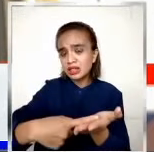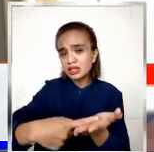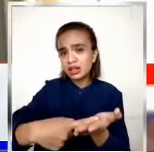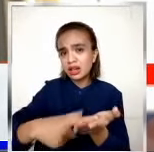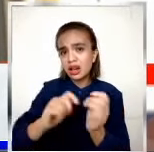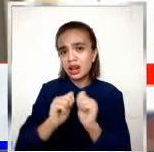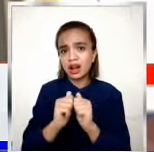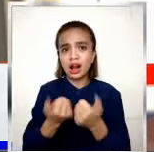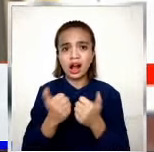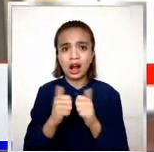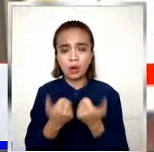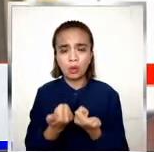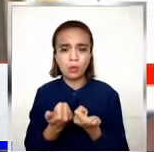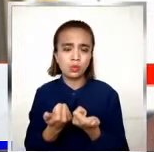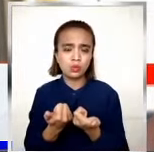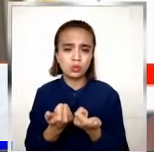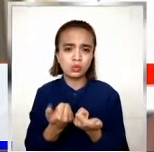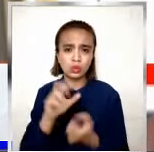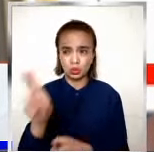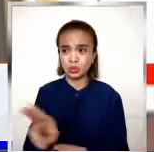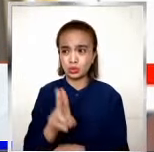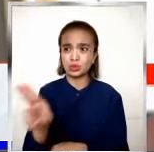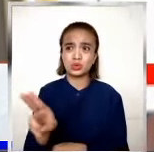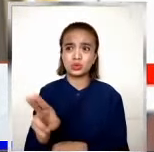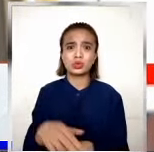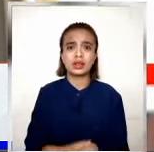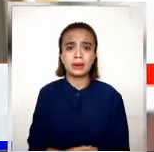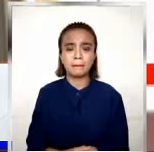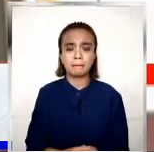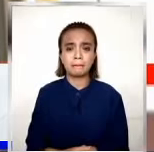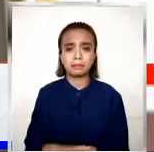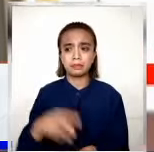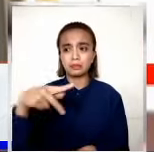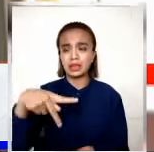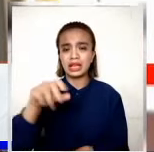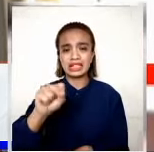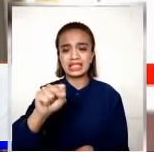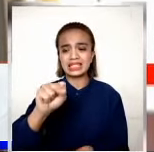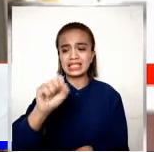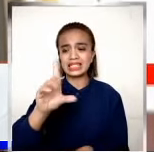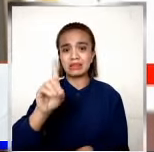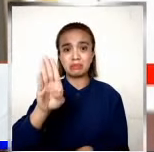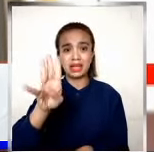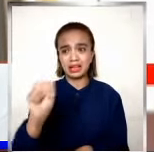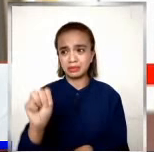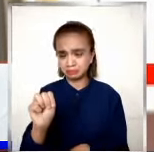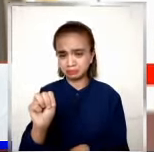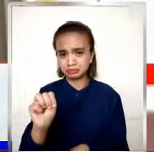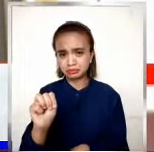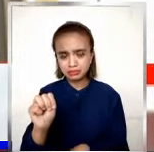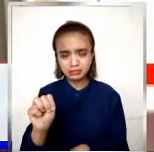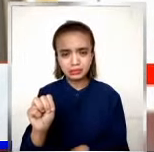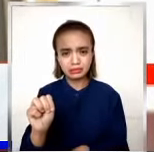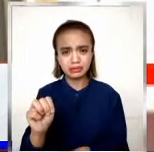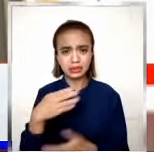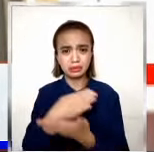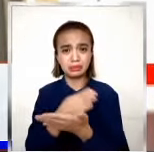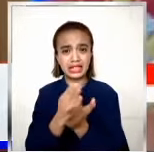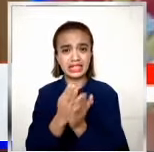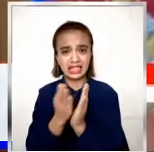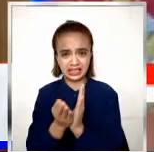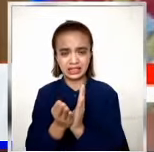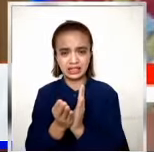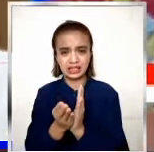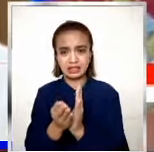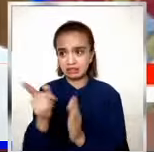mali-zero out na ng PSDBM yung mga ganitong pera na nakalagay sa kanila.